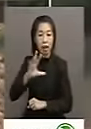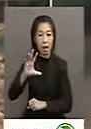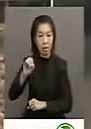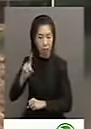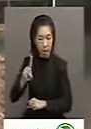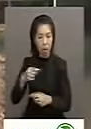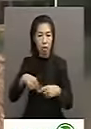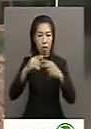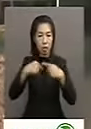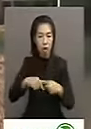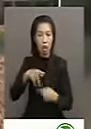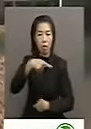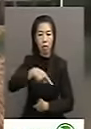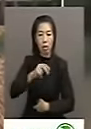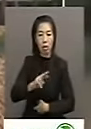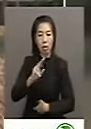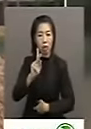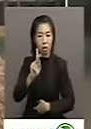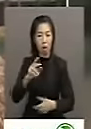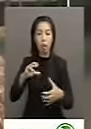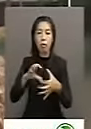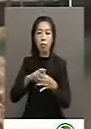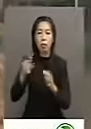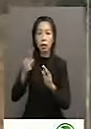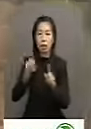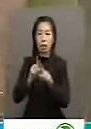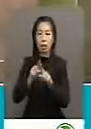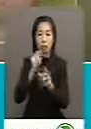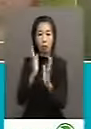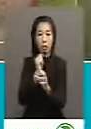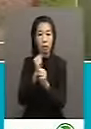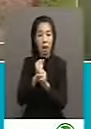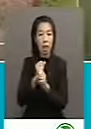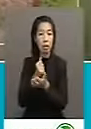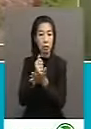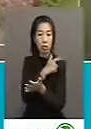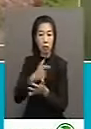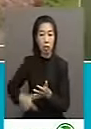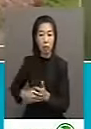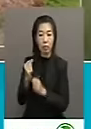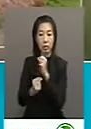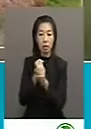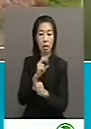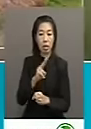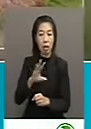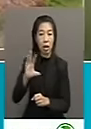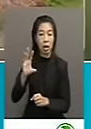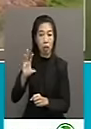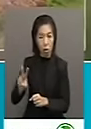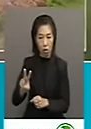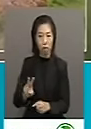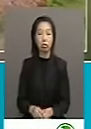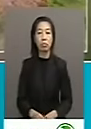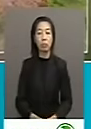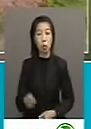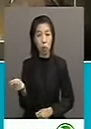า11แห่งพระราชกฤษฎีกาว่าด้วยระเบียบข้าราชการพลเรือนในพระองค์พ.ศ. 2552ลงโทษไล่ออกค่ะ